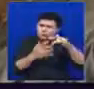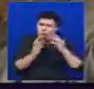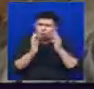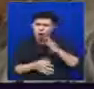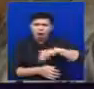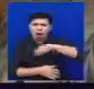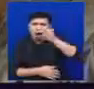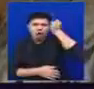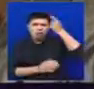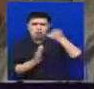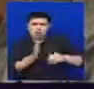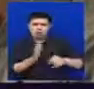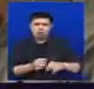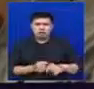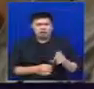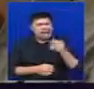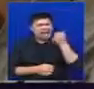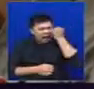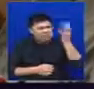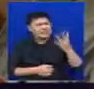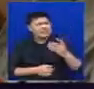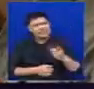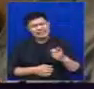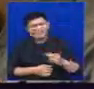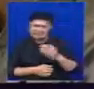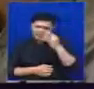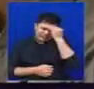ข้าใจผิดไม่อายบ้างหรือไง